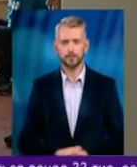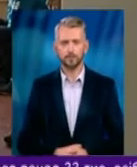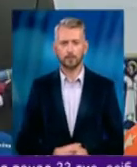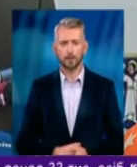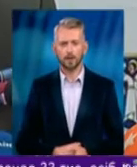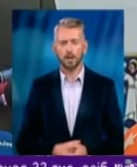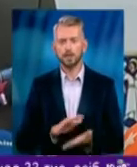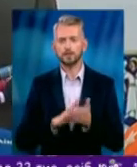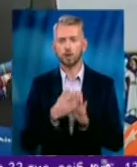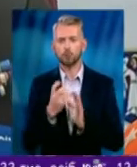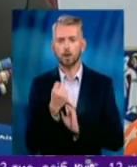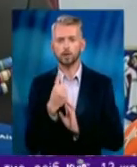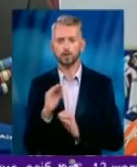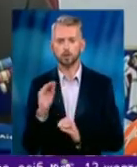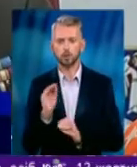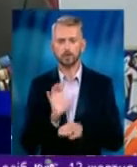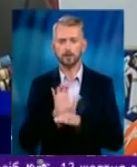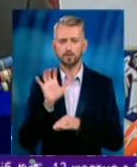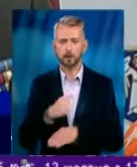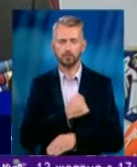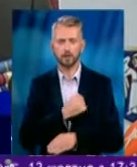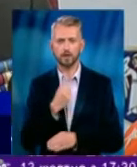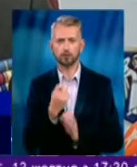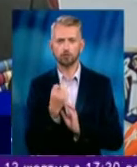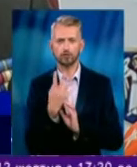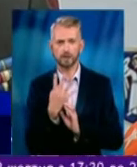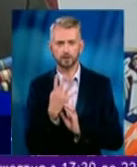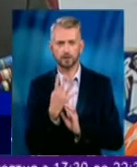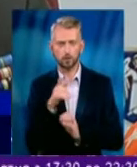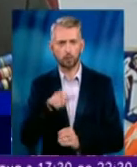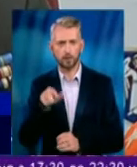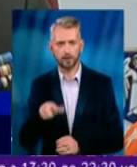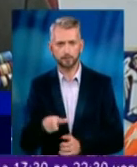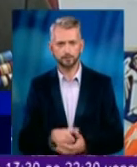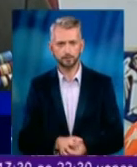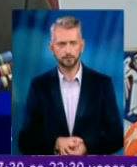на 11 жовтня у нас відправлено до війська 114 громадян.